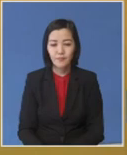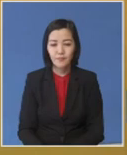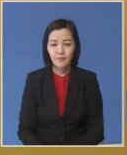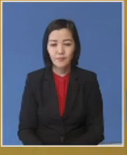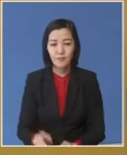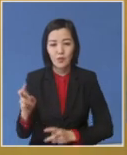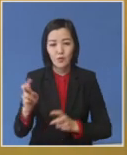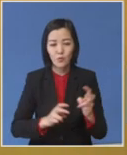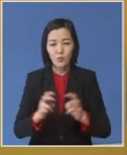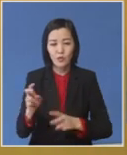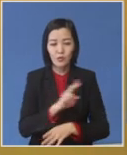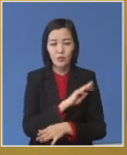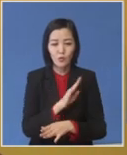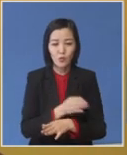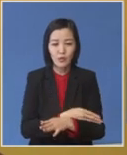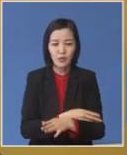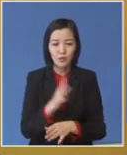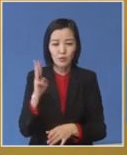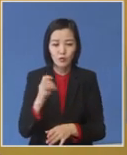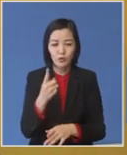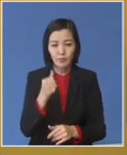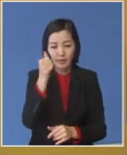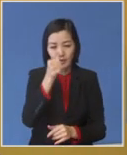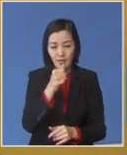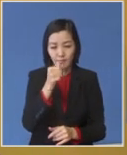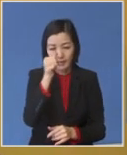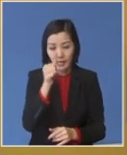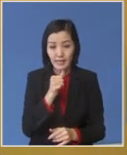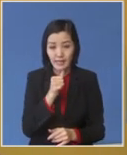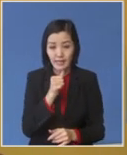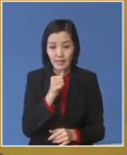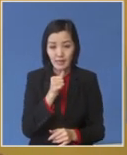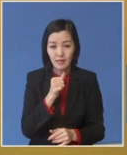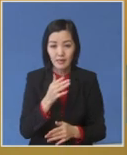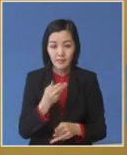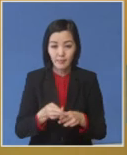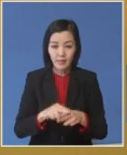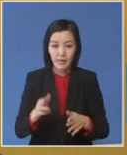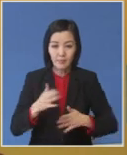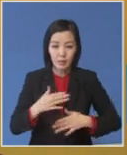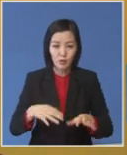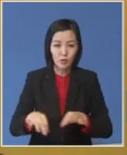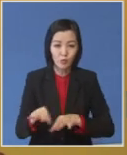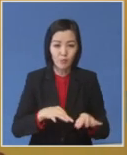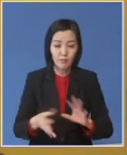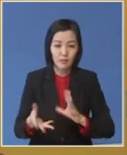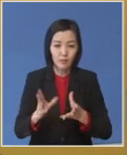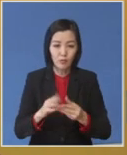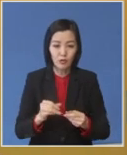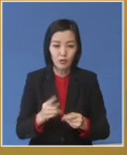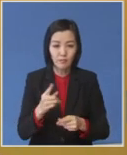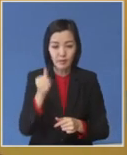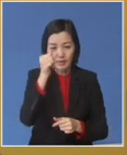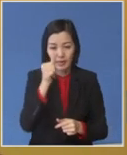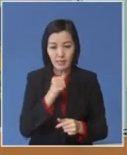Өндірістің қуаты 300 дана айна болып табылады, бірақ біздің жобамыз бойынша айна